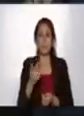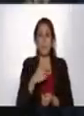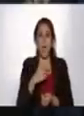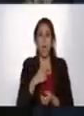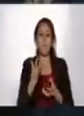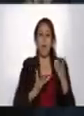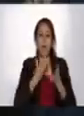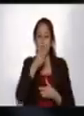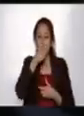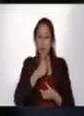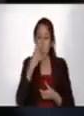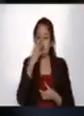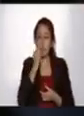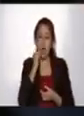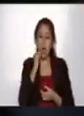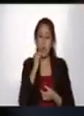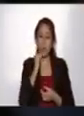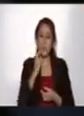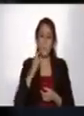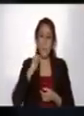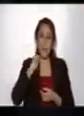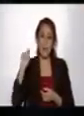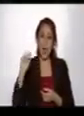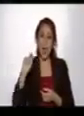نار، وما زال. انا احكم عليهم بالاعدام في